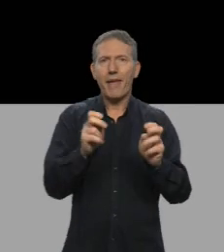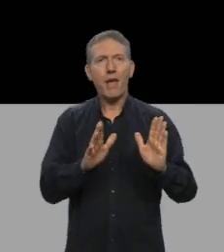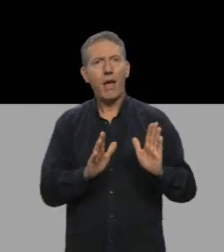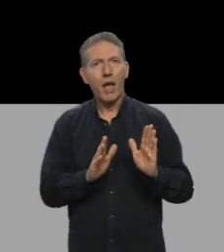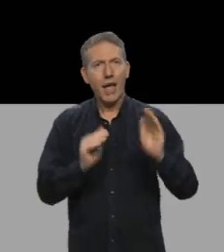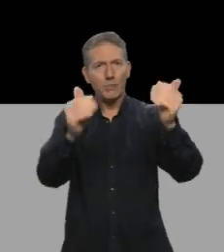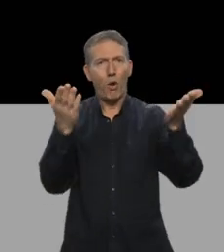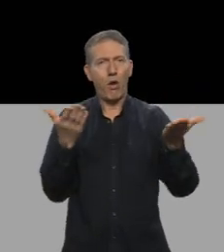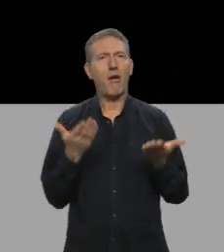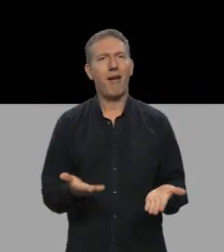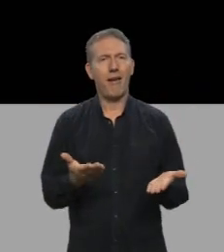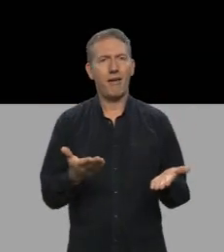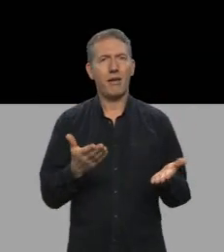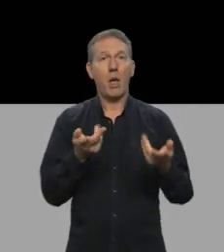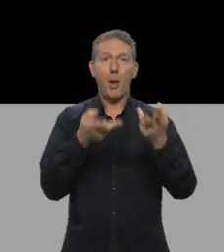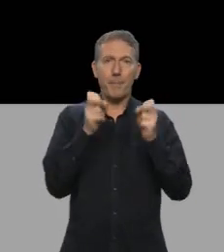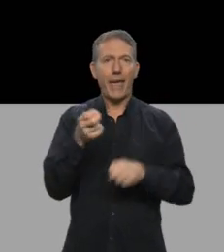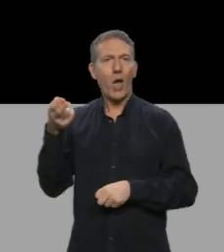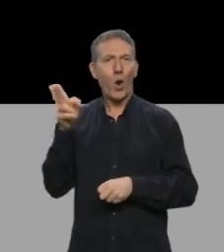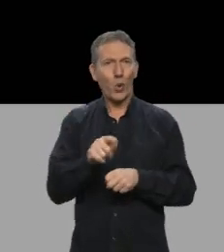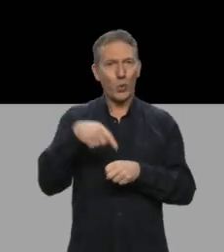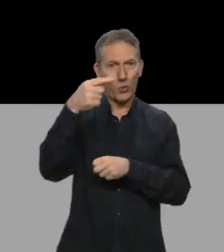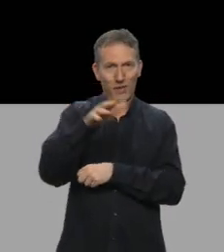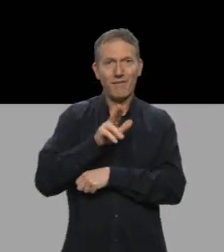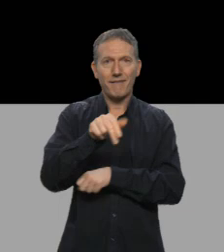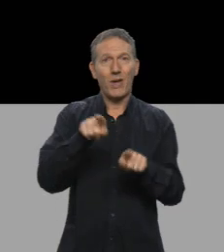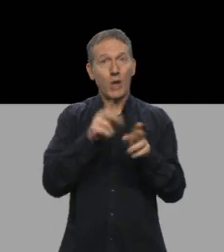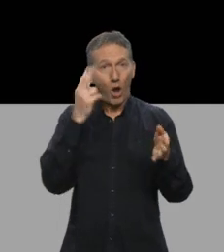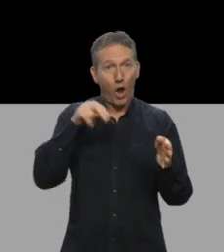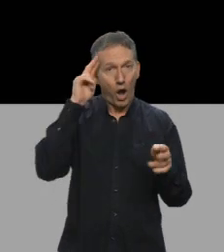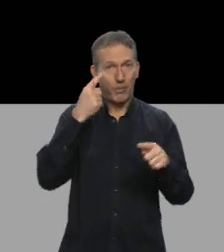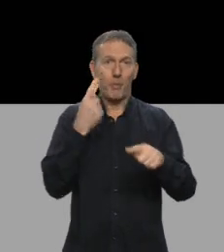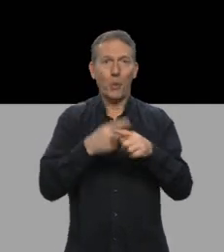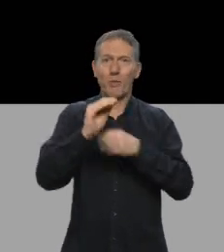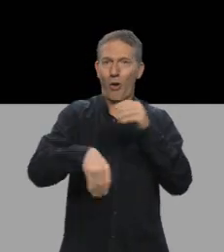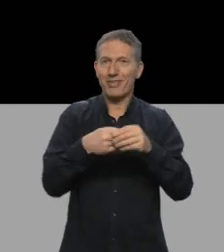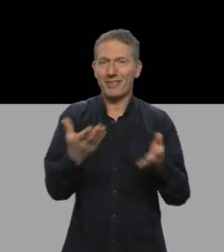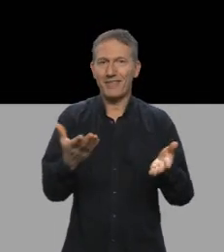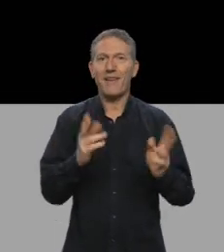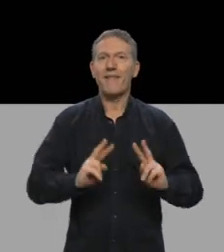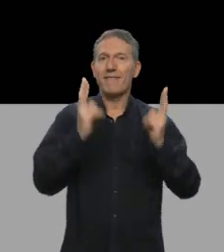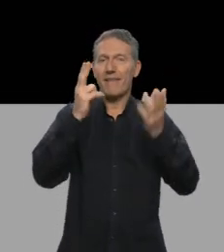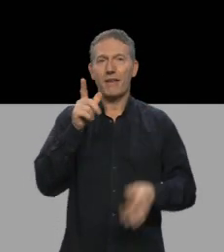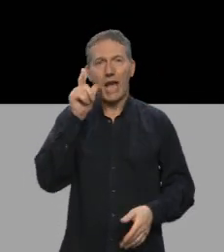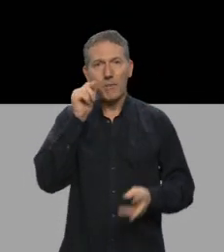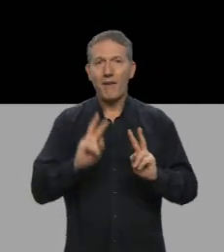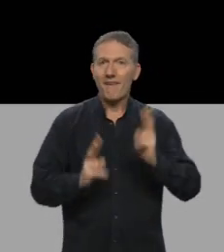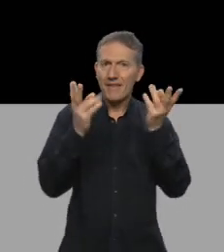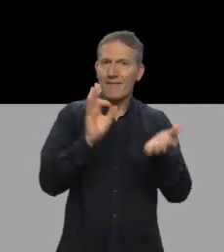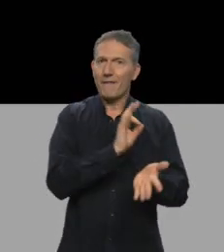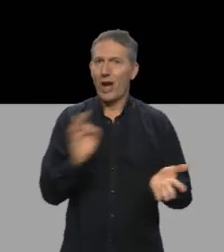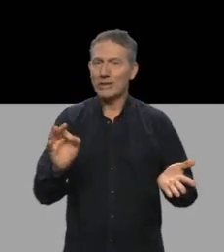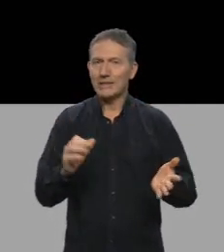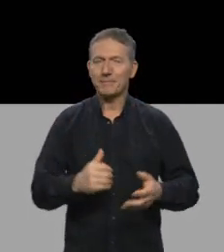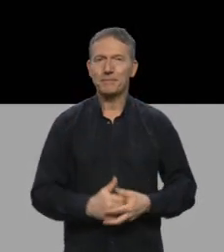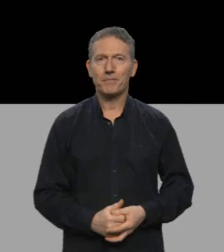et de l'espoir, il est la paix qui reviendra, et en Europe, et dans le monde. Vive la République,